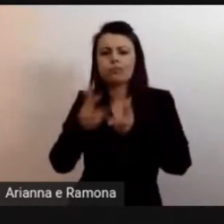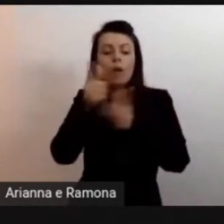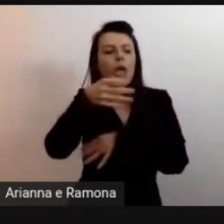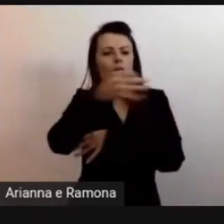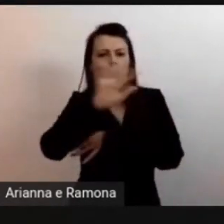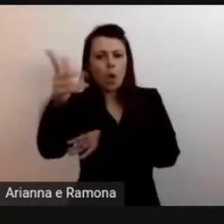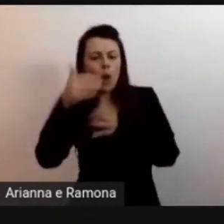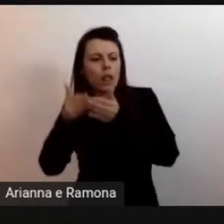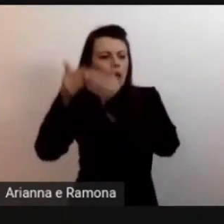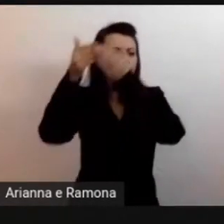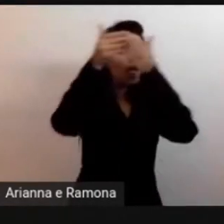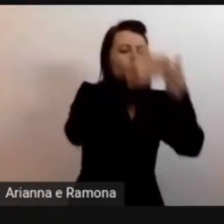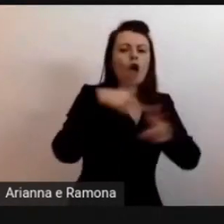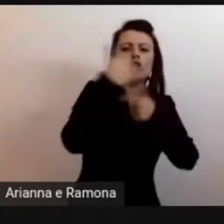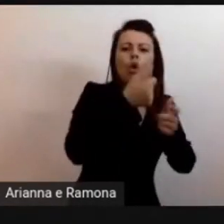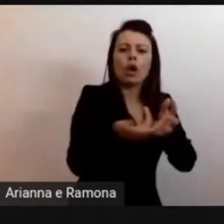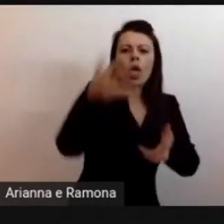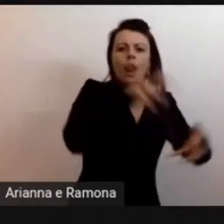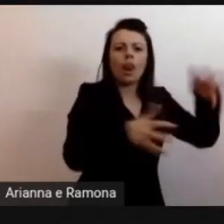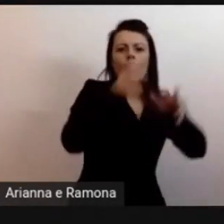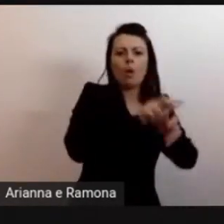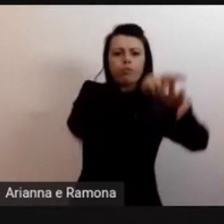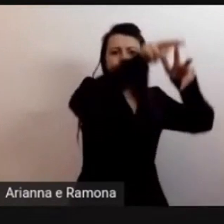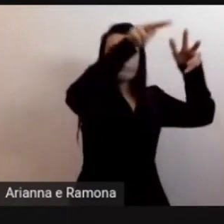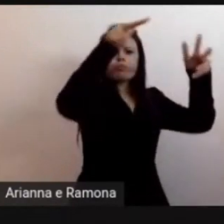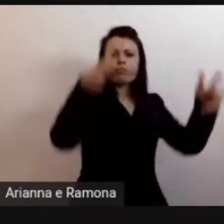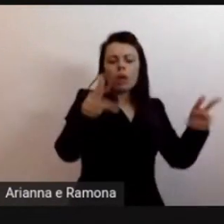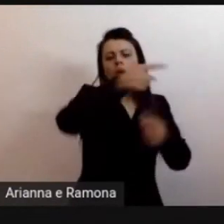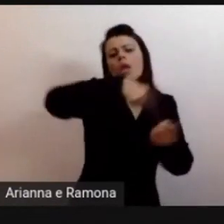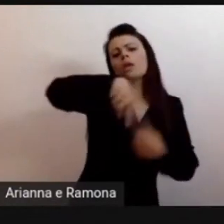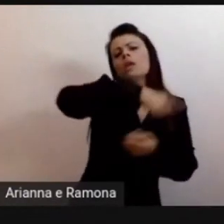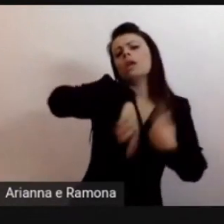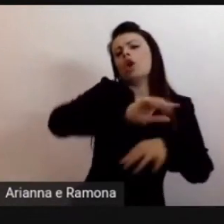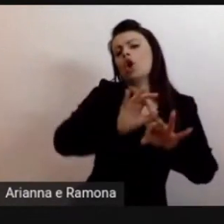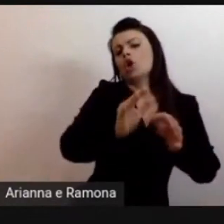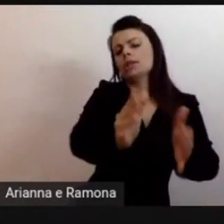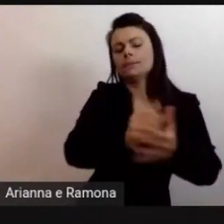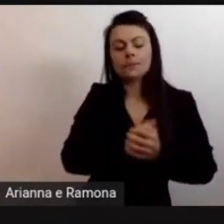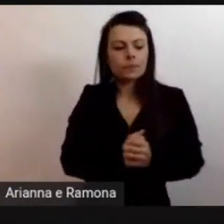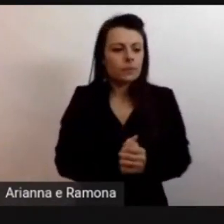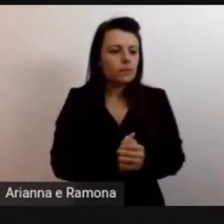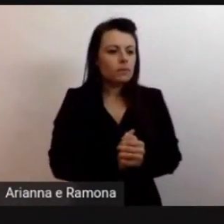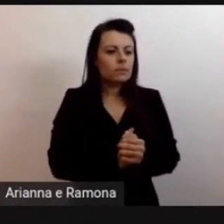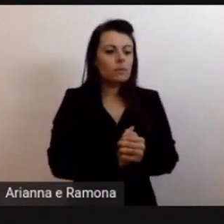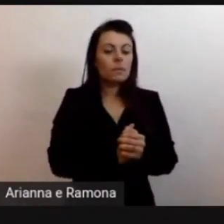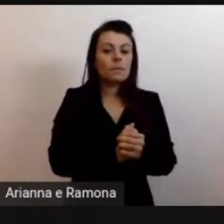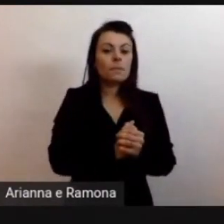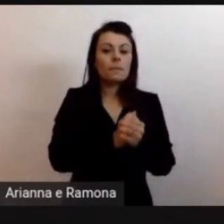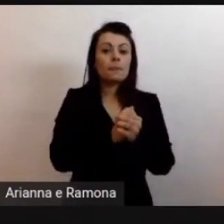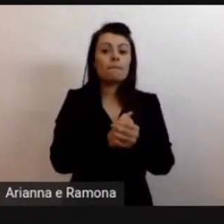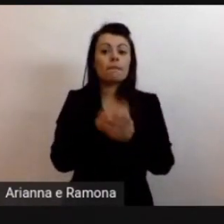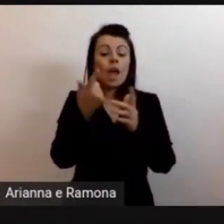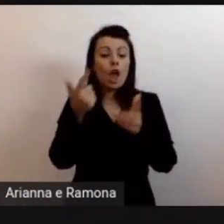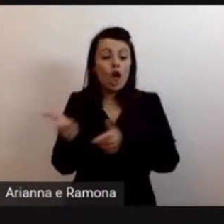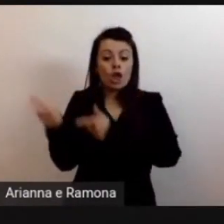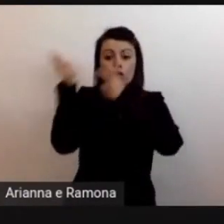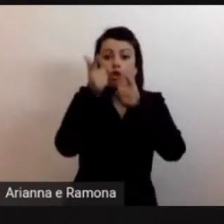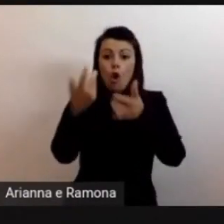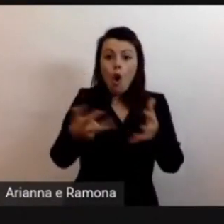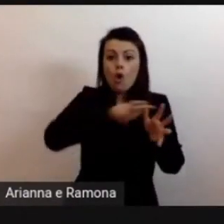di doni e così via il il ritornerà questo dono da un